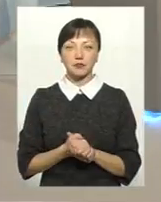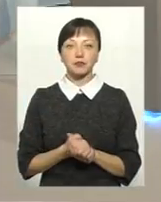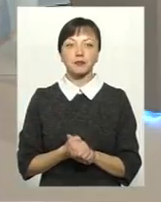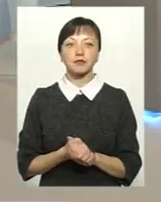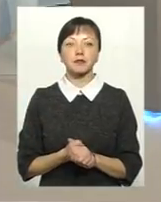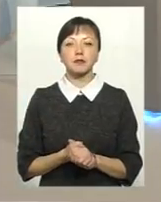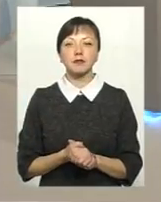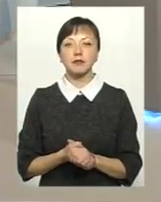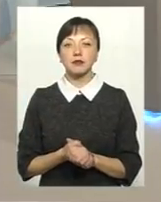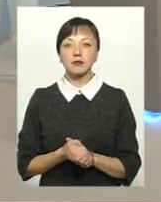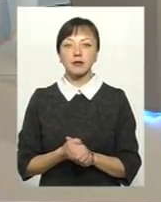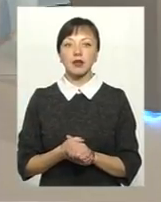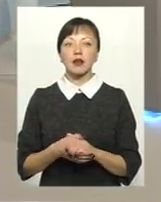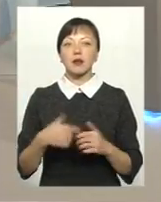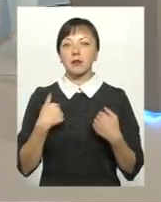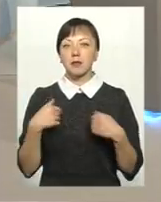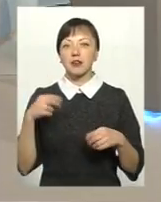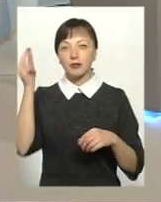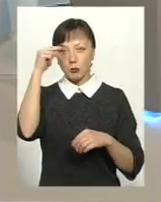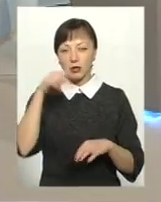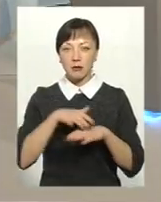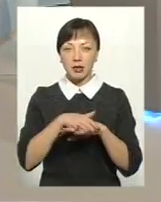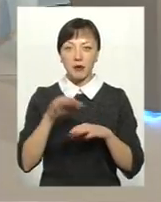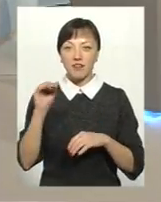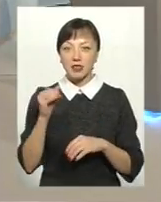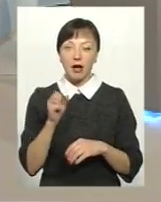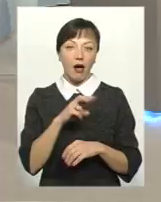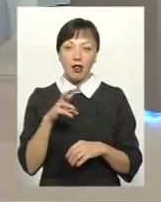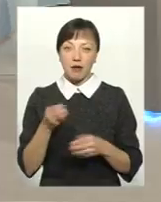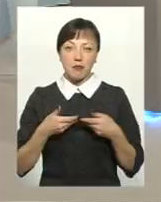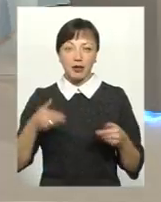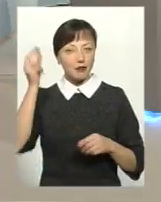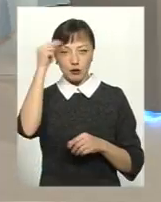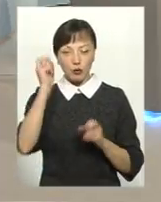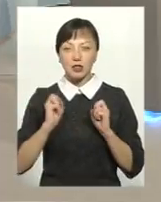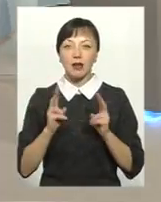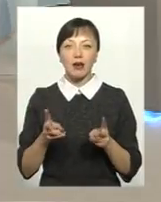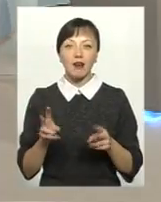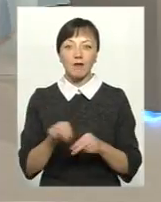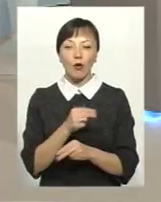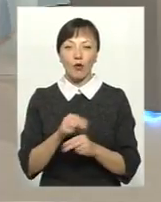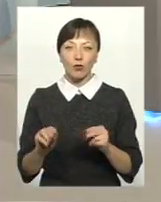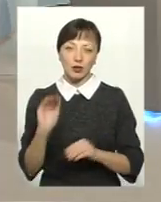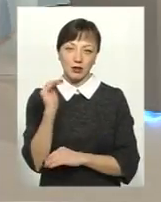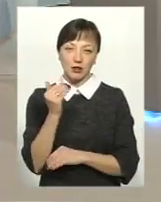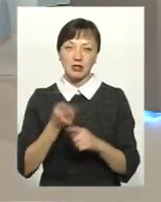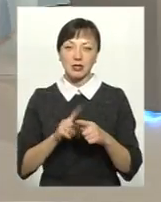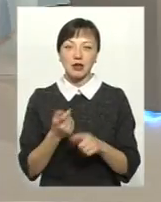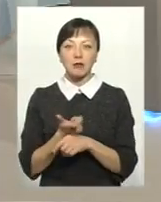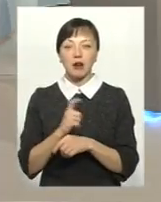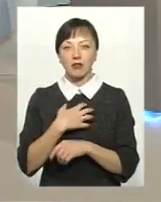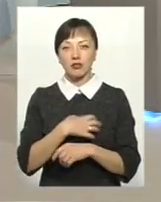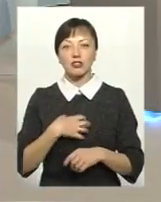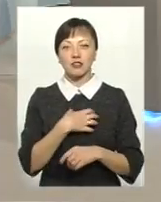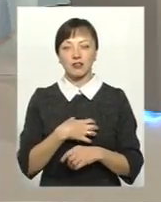ми вчимося всьому, ми вчимося математиці, фізиці, іншим наукам, але ми не вчимося, як виховувати дитину. А це набагато